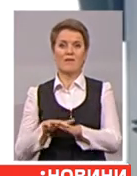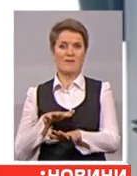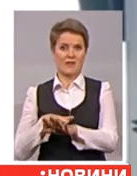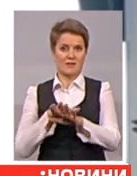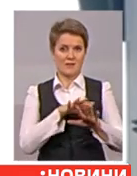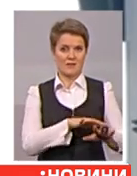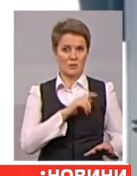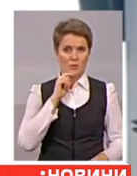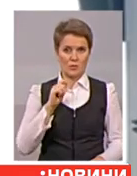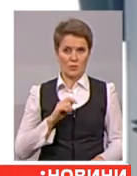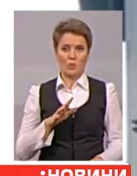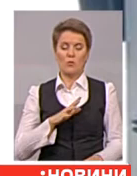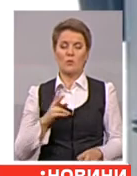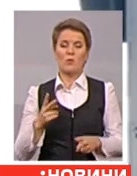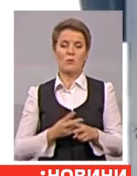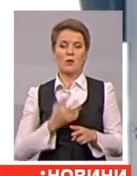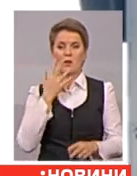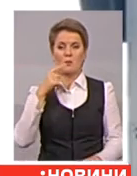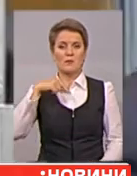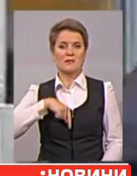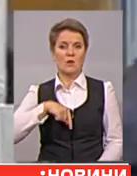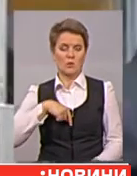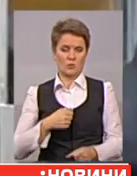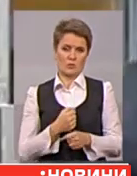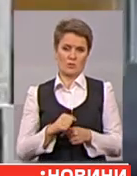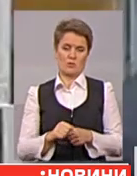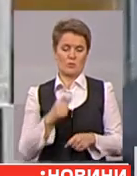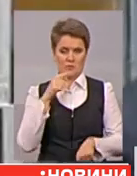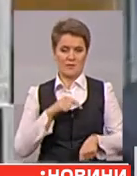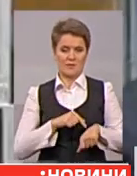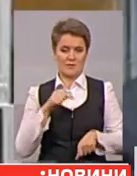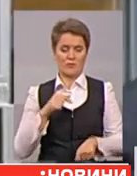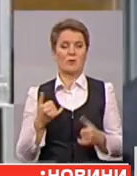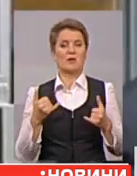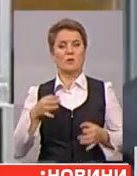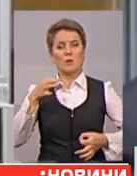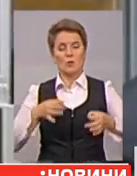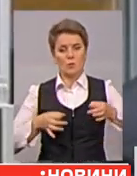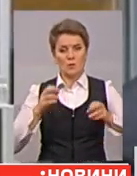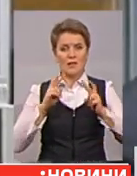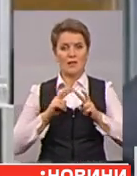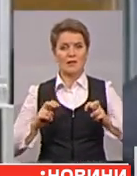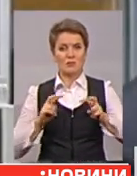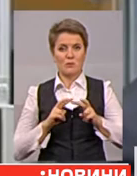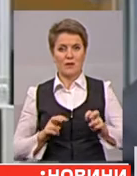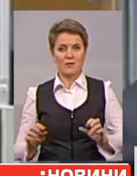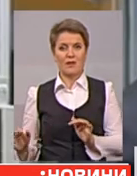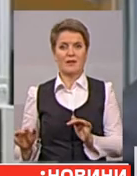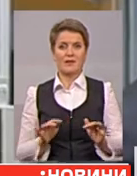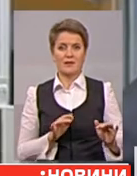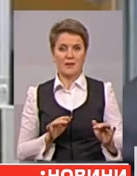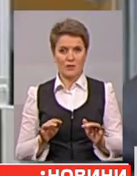без ознак психологічного тиску на ньому, тобто свідомо. Сьогодні суд приступив до рассмотрения дела абсолютно